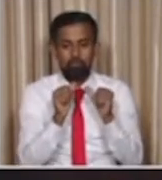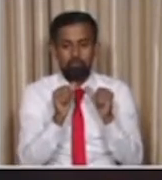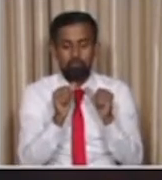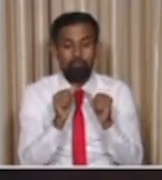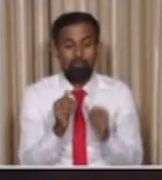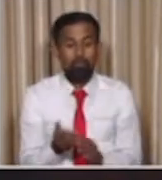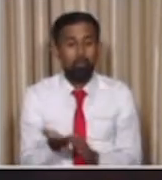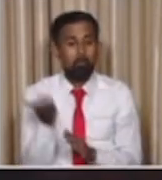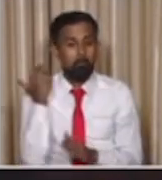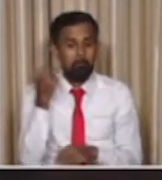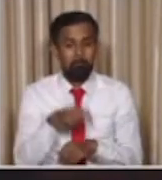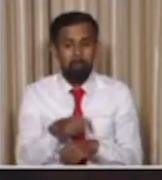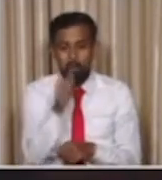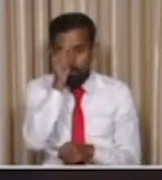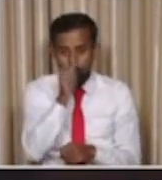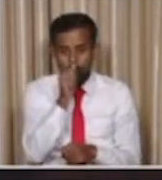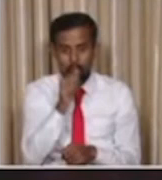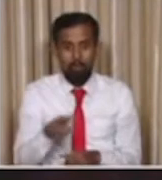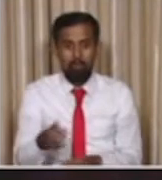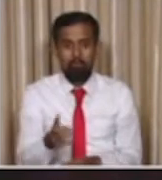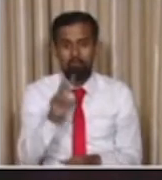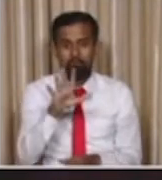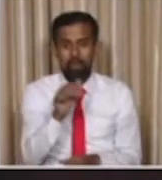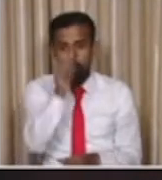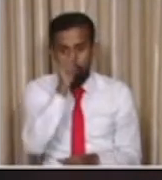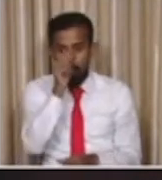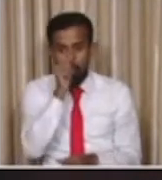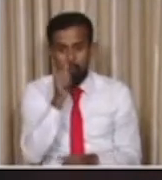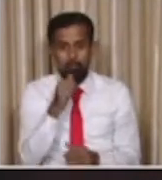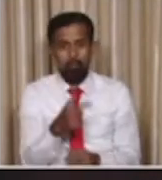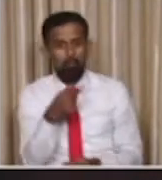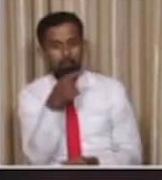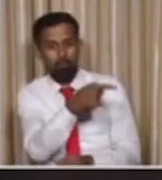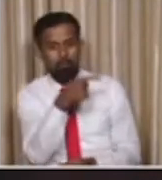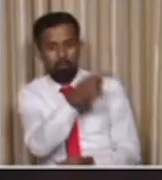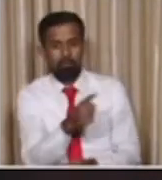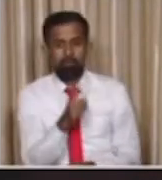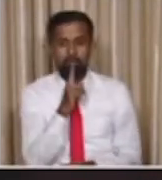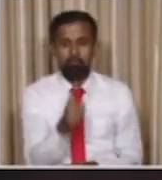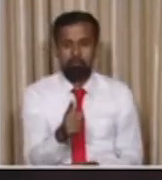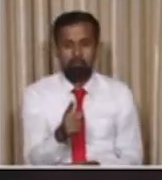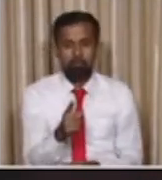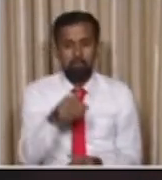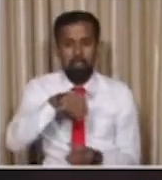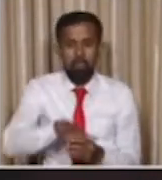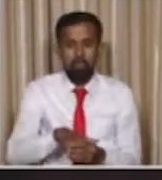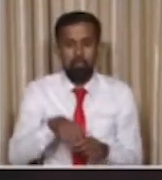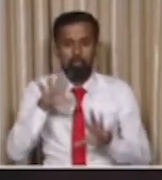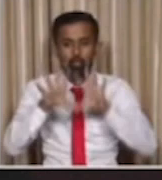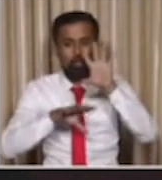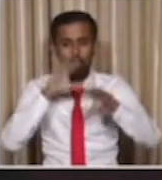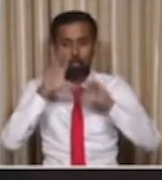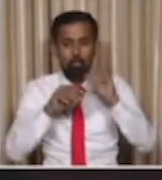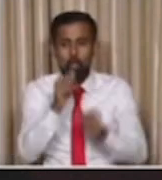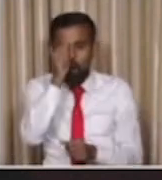බෞගේ කාලේ හොරකම දැන් මේ 225ට හොරකම් කියලා මේ රටේ මිනිස්සු ඇඟිල්ල දික් කරනවා. හැබැයි මේක ඇතුලේ තිබ්බේ තොරතුරු ටික දත්ත